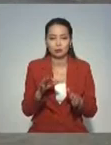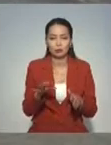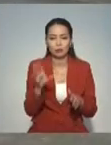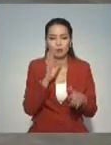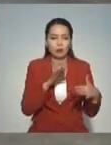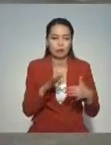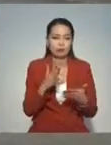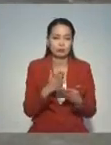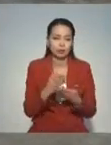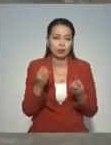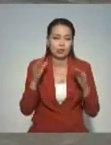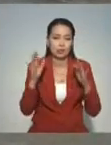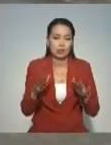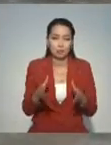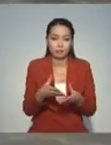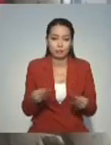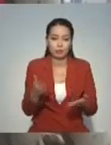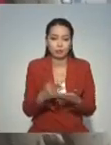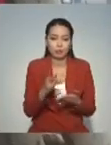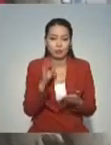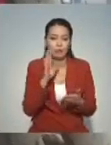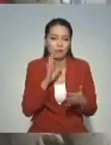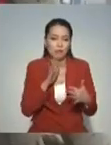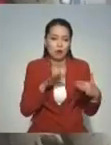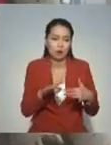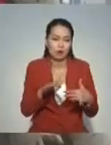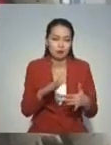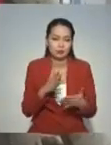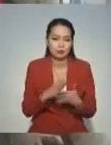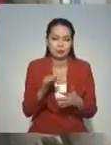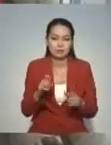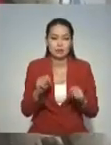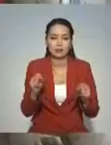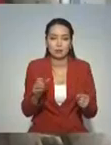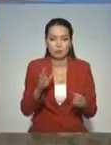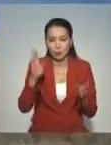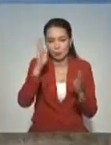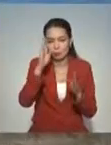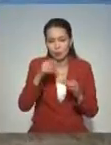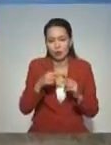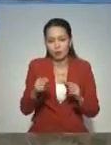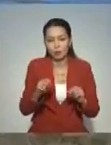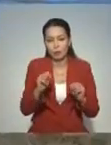Снега в степи почти не осталось. К тому же большой воде помешали и ночные заморозки. По прогнозам синоптиков,